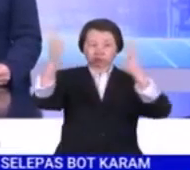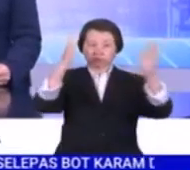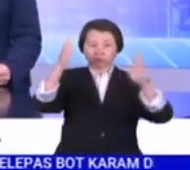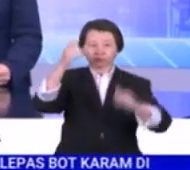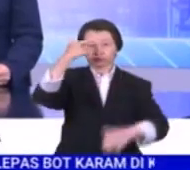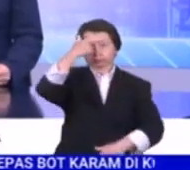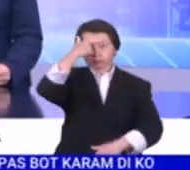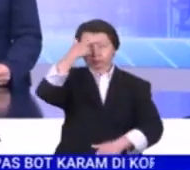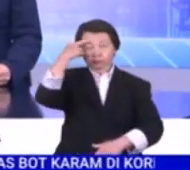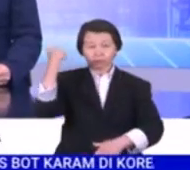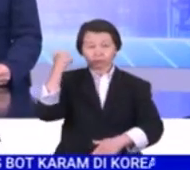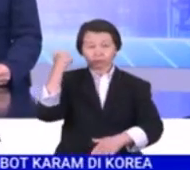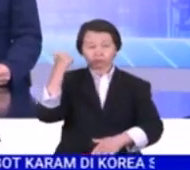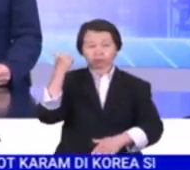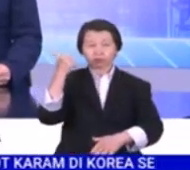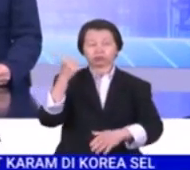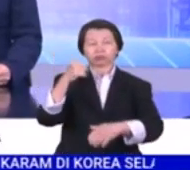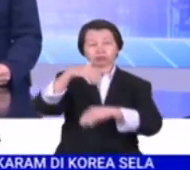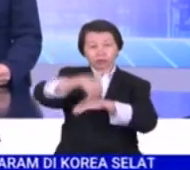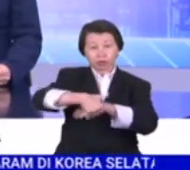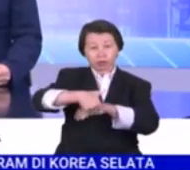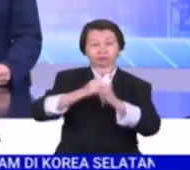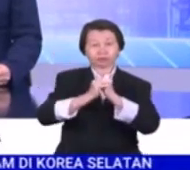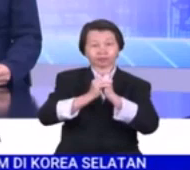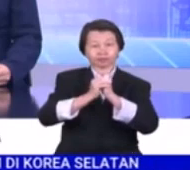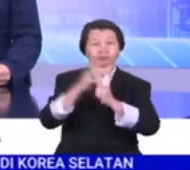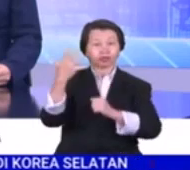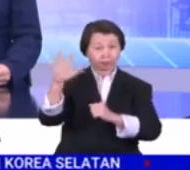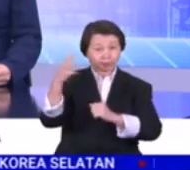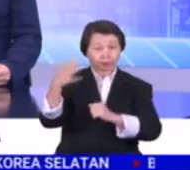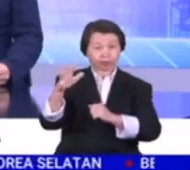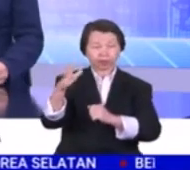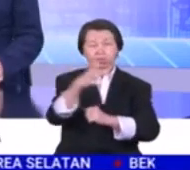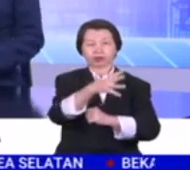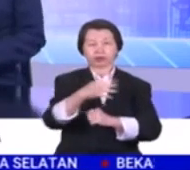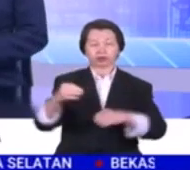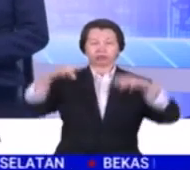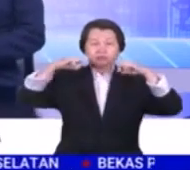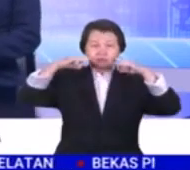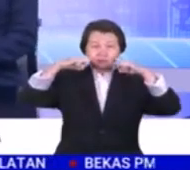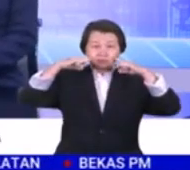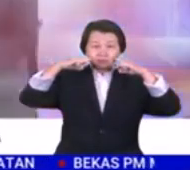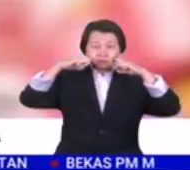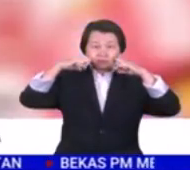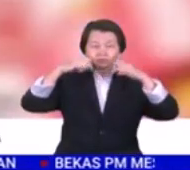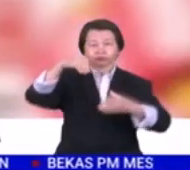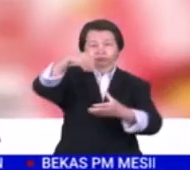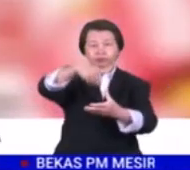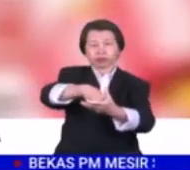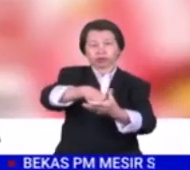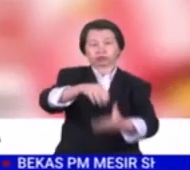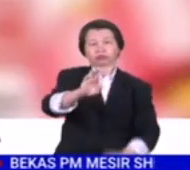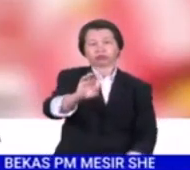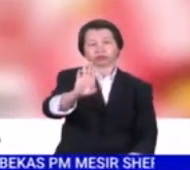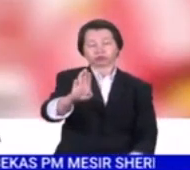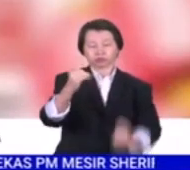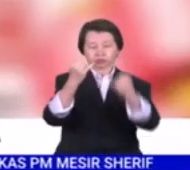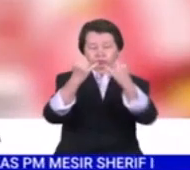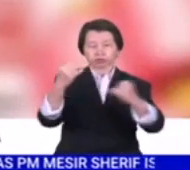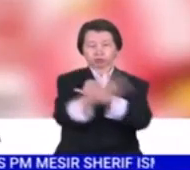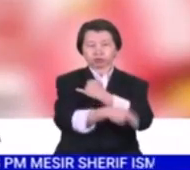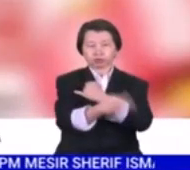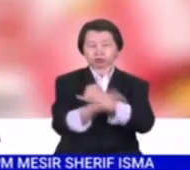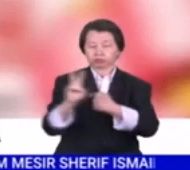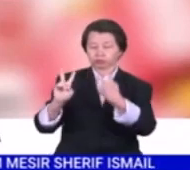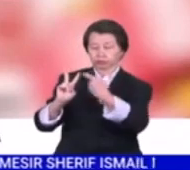sempena perayaan berganda Cap Gome dan Taipusam yang disambut hari ini. Menerusi catatan di Facebook Istana Negara, Seri Paduka